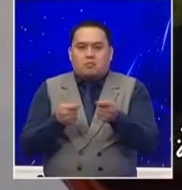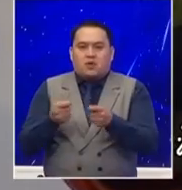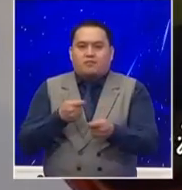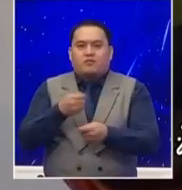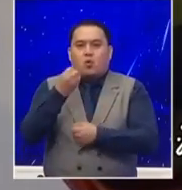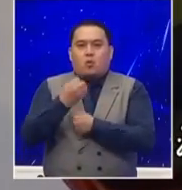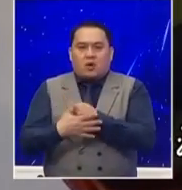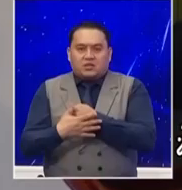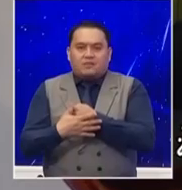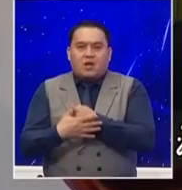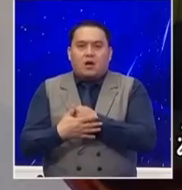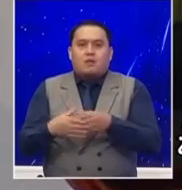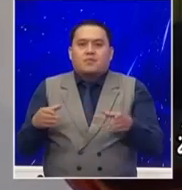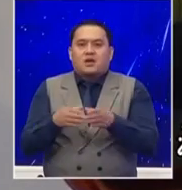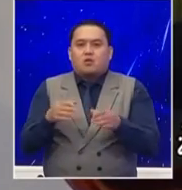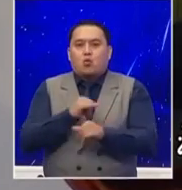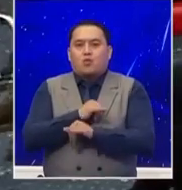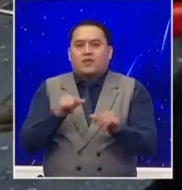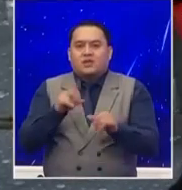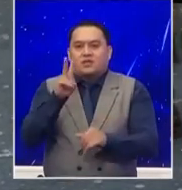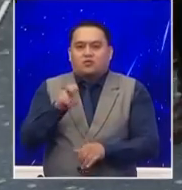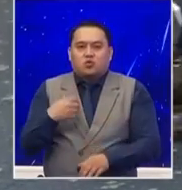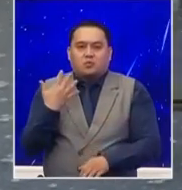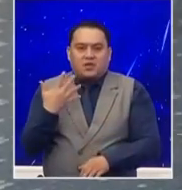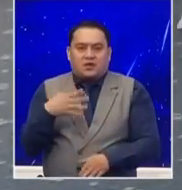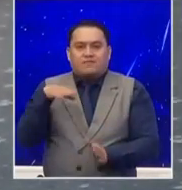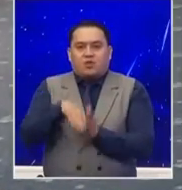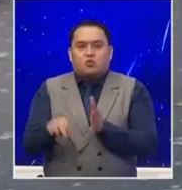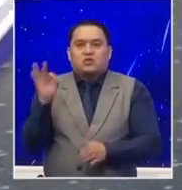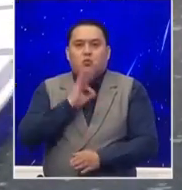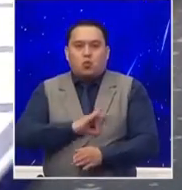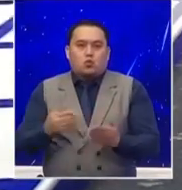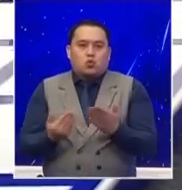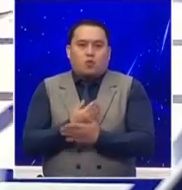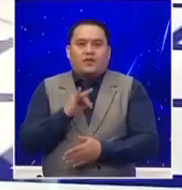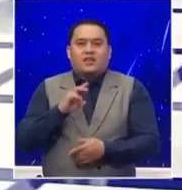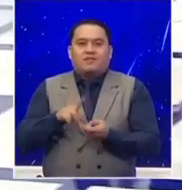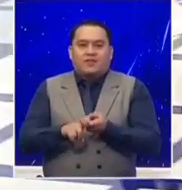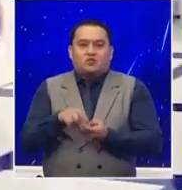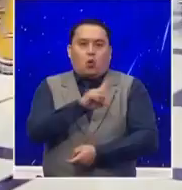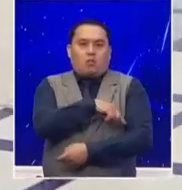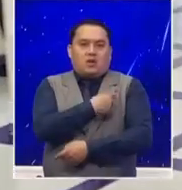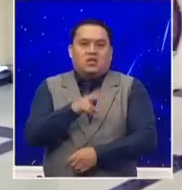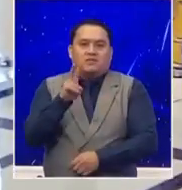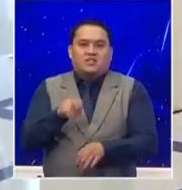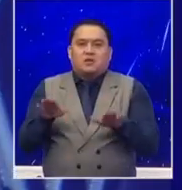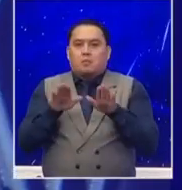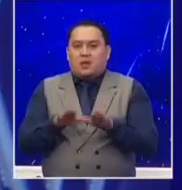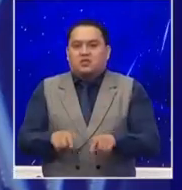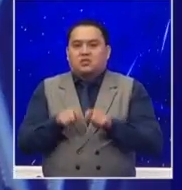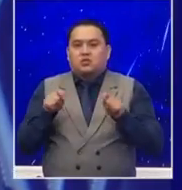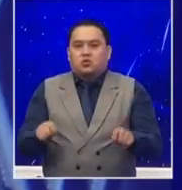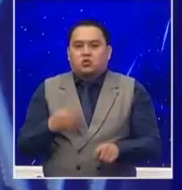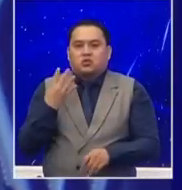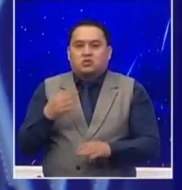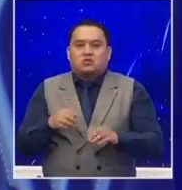медицинских комплексов. Количество бригад увеличено до 205. Введена в эксплуатацию новая инфекционная больница на 200 коек. Создано